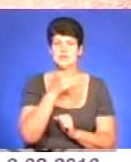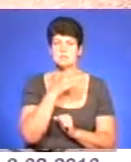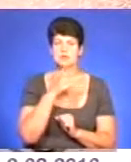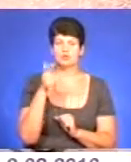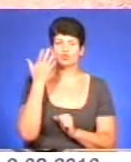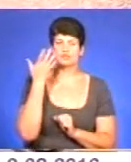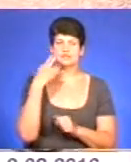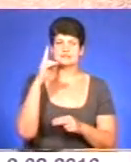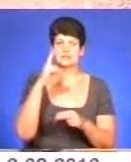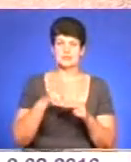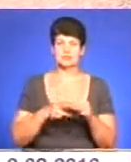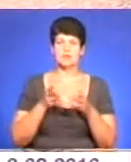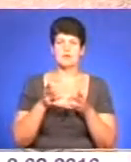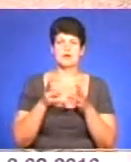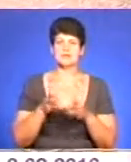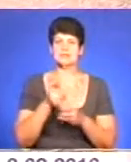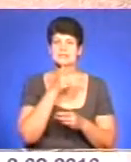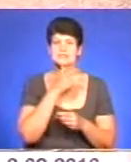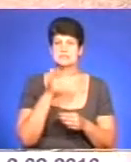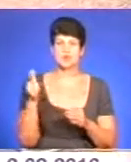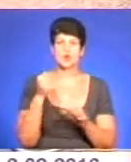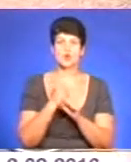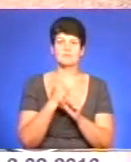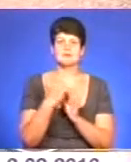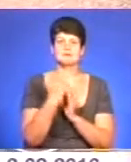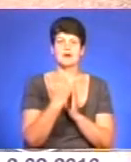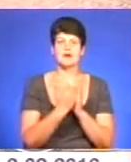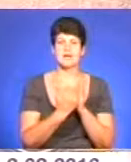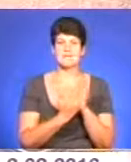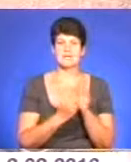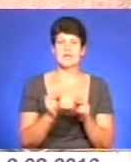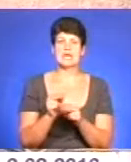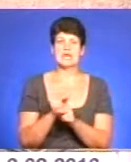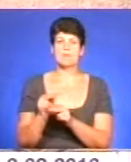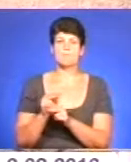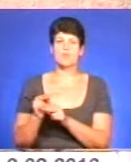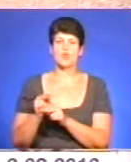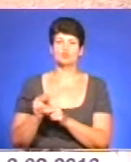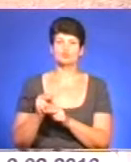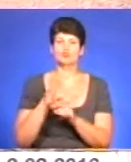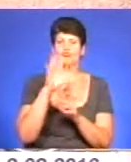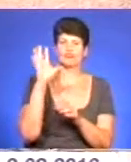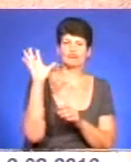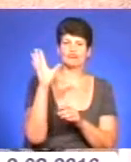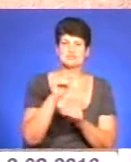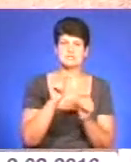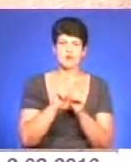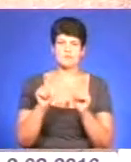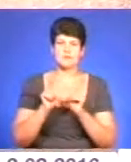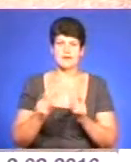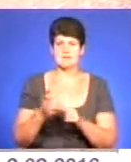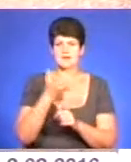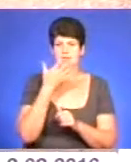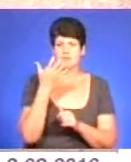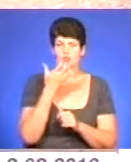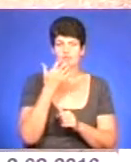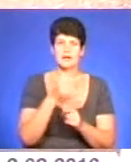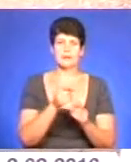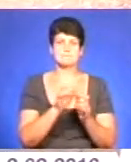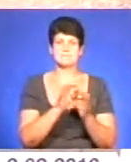сезон, розроблюються графіки ремонту тих всіх об'єктів, теплових мереж.